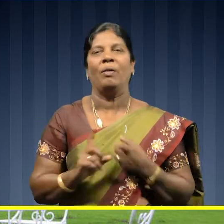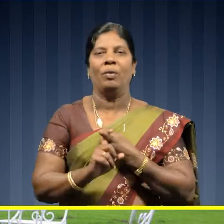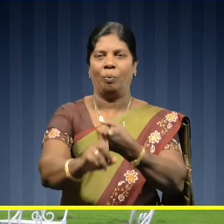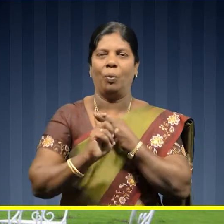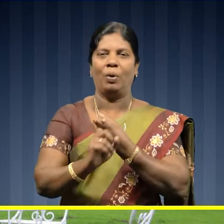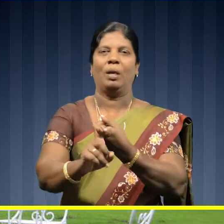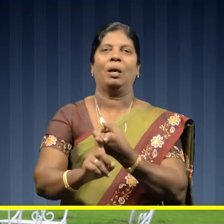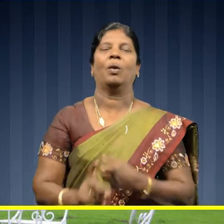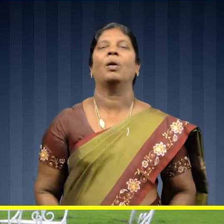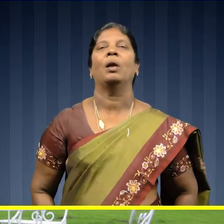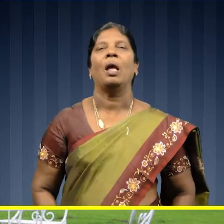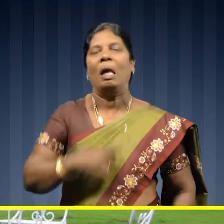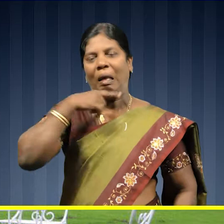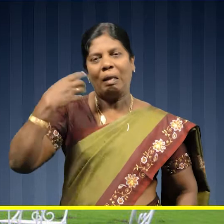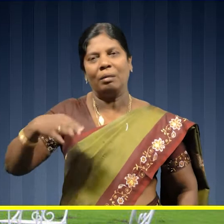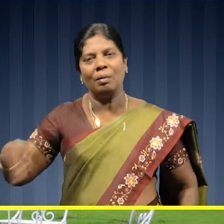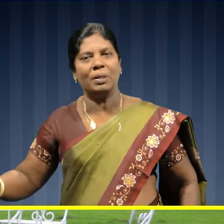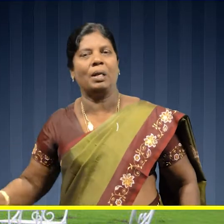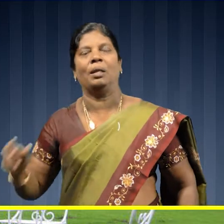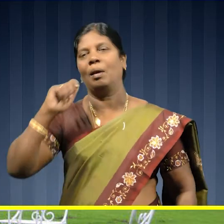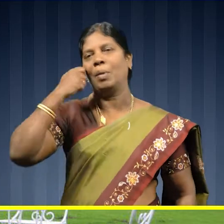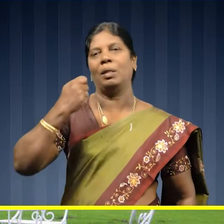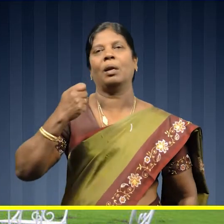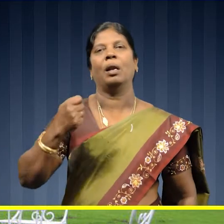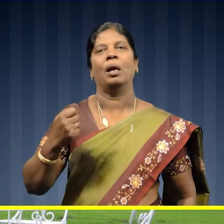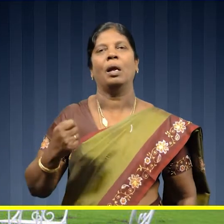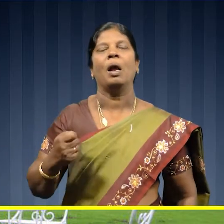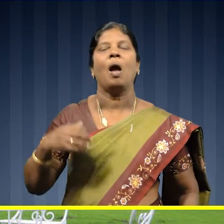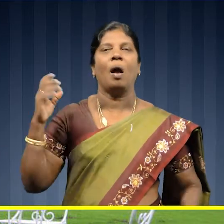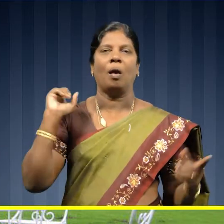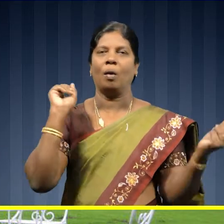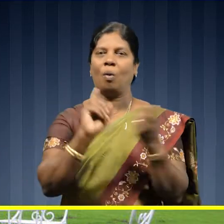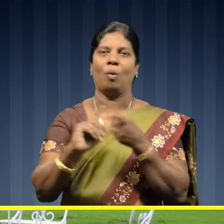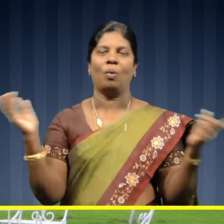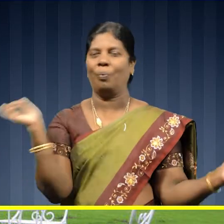மக்கள் வன்முறையாளர்களாகவும் இரத்தம் சிந்தும் மக்களாகவும்